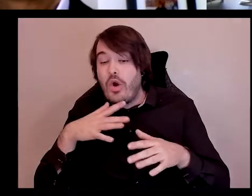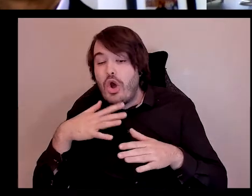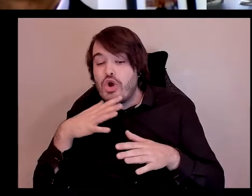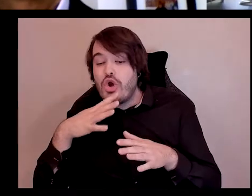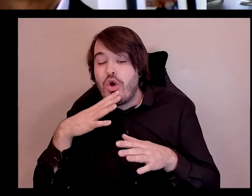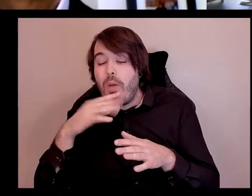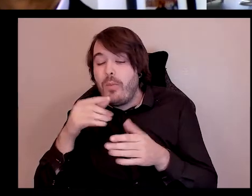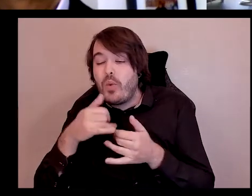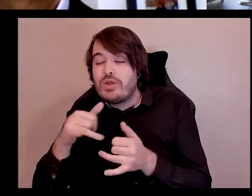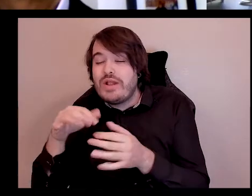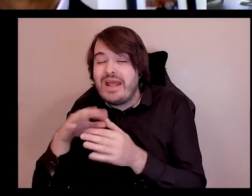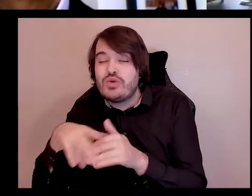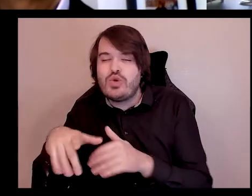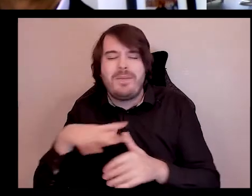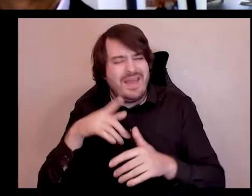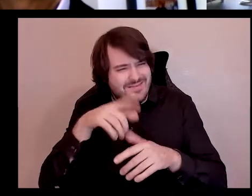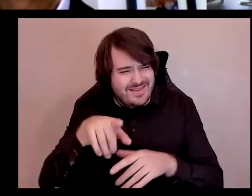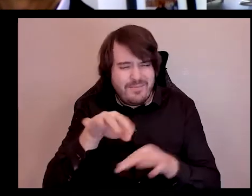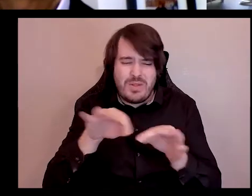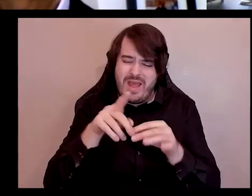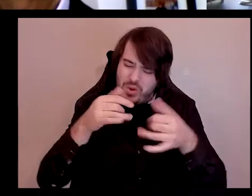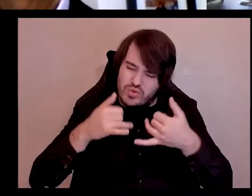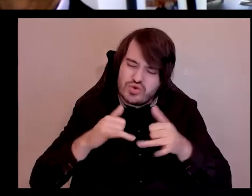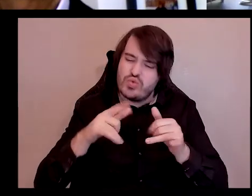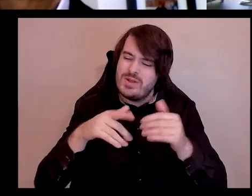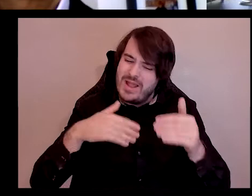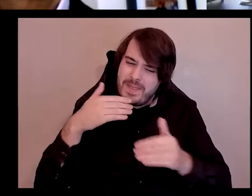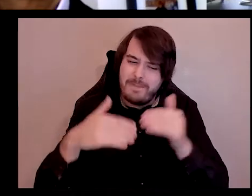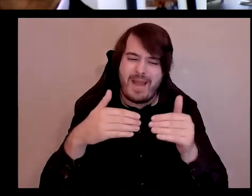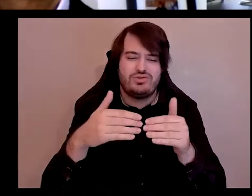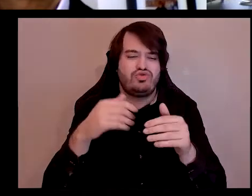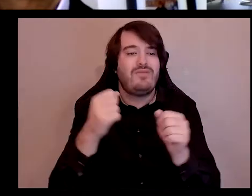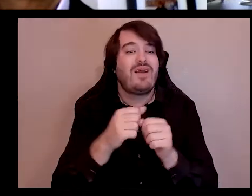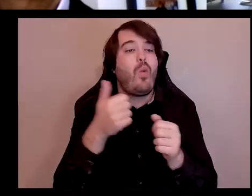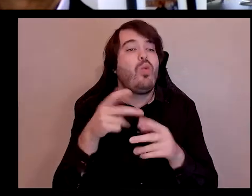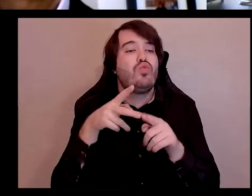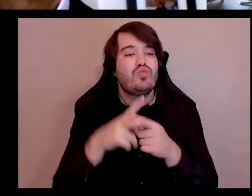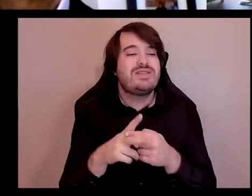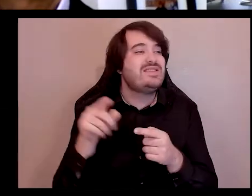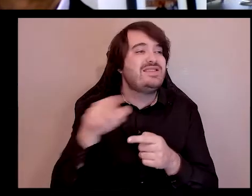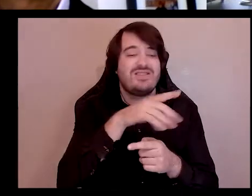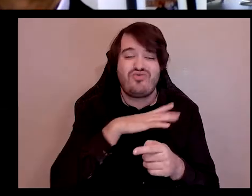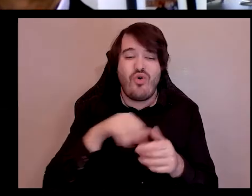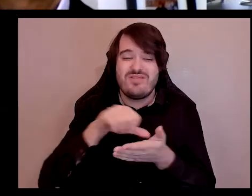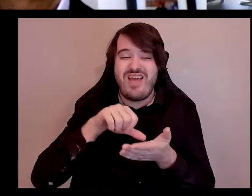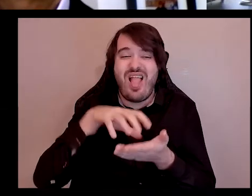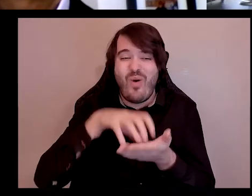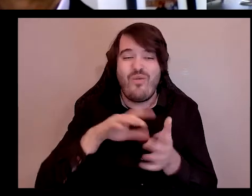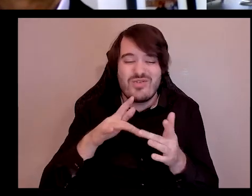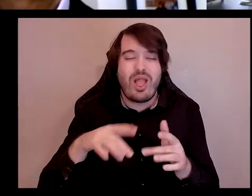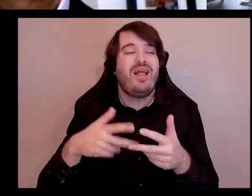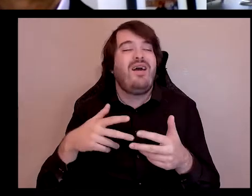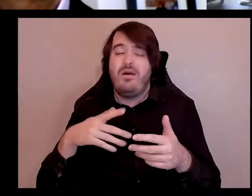de toutes les ressources disponibles. D'ailleurs, on n'a pas encore terminé, on va encore jaser un peu, mais continuez tantôt